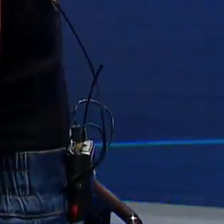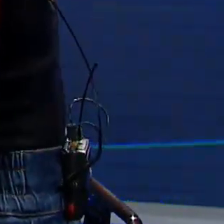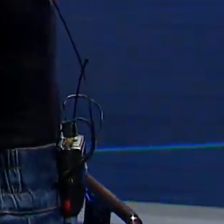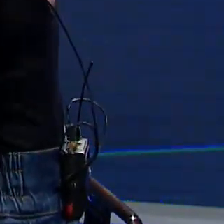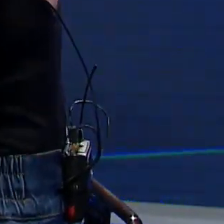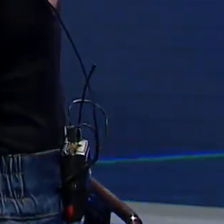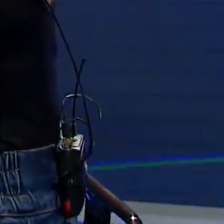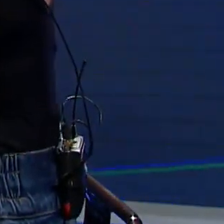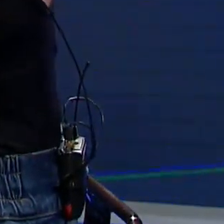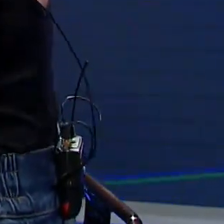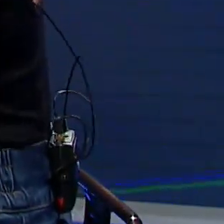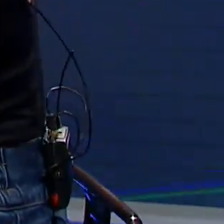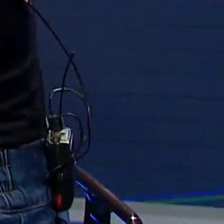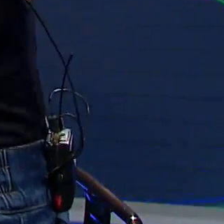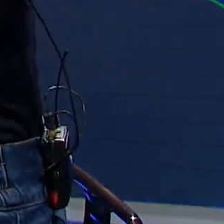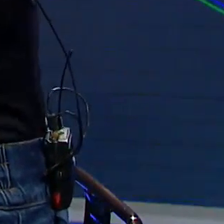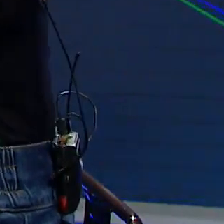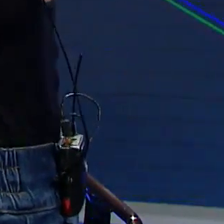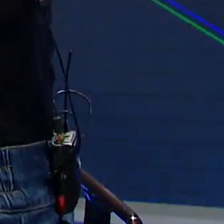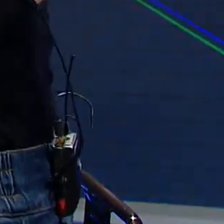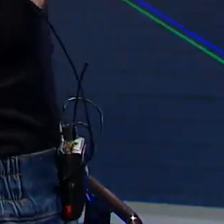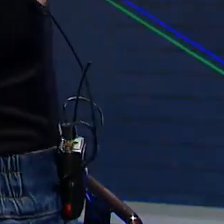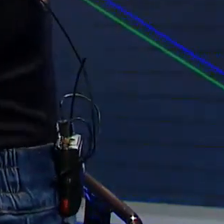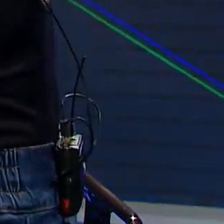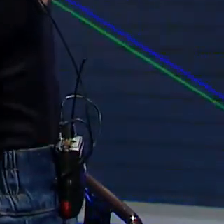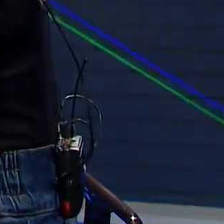qui nous met dans un drôle d'état.